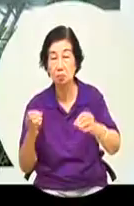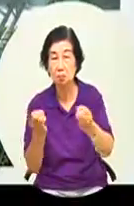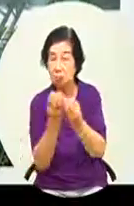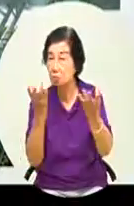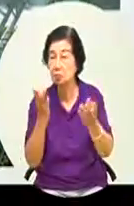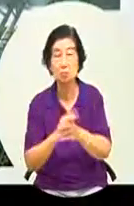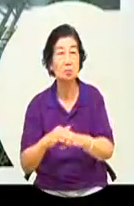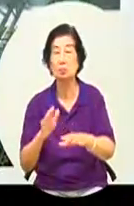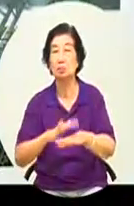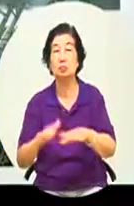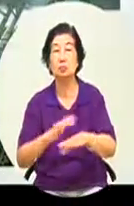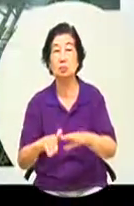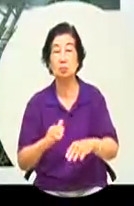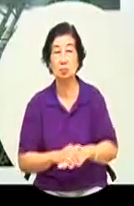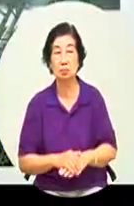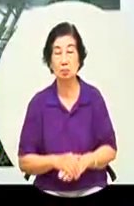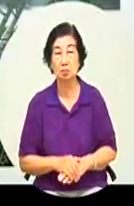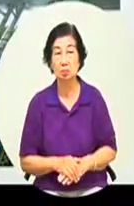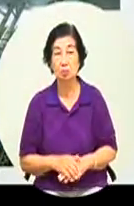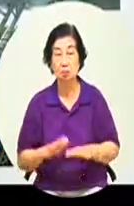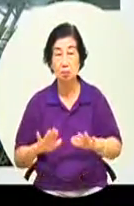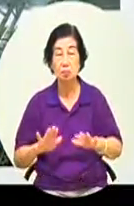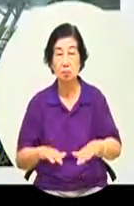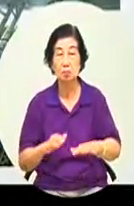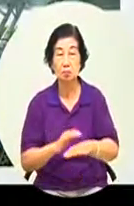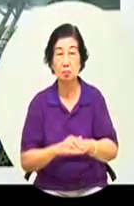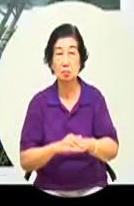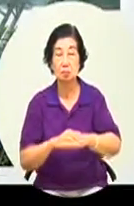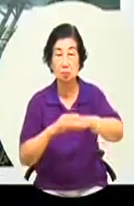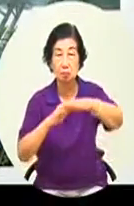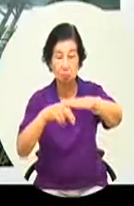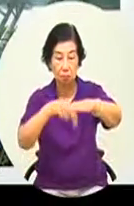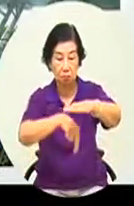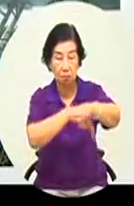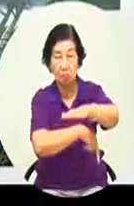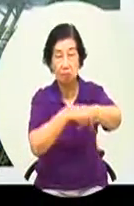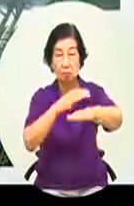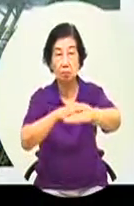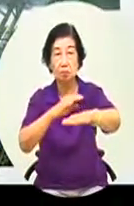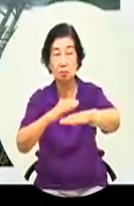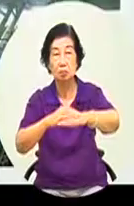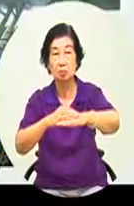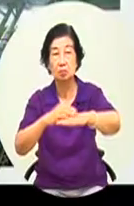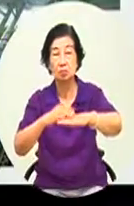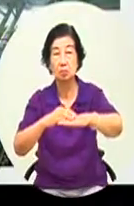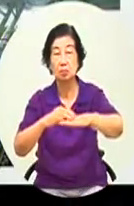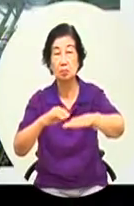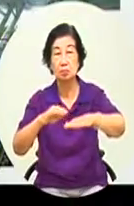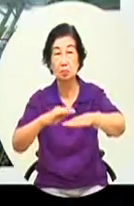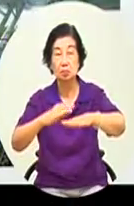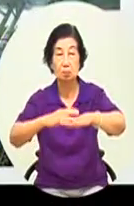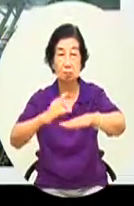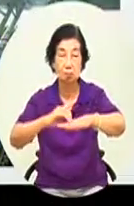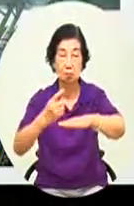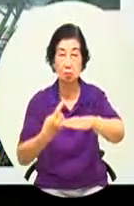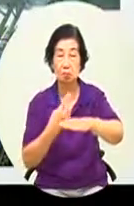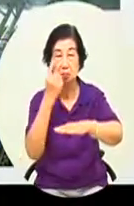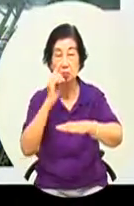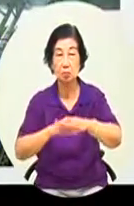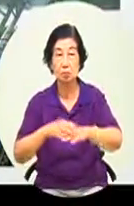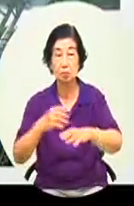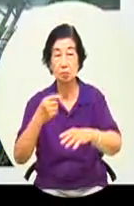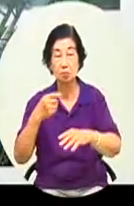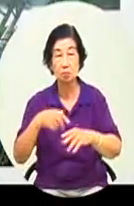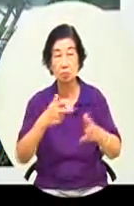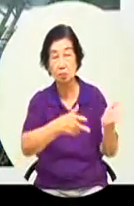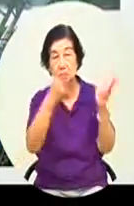高架捷运系统。目前我们啊高雄地区的高架捷运就是在这一段桥头到冈